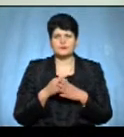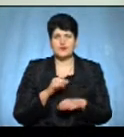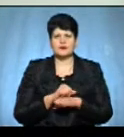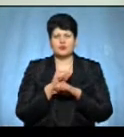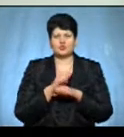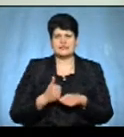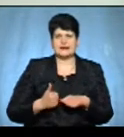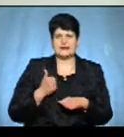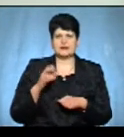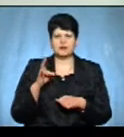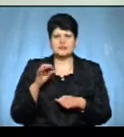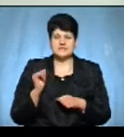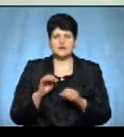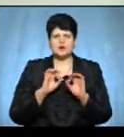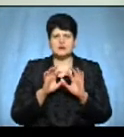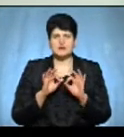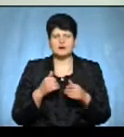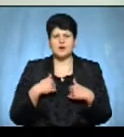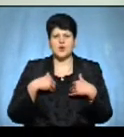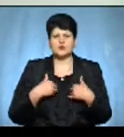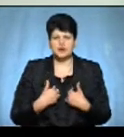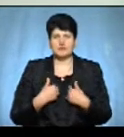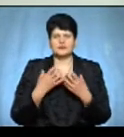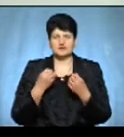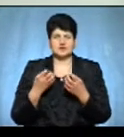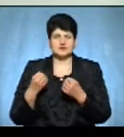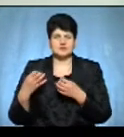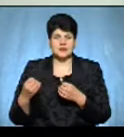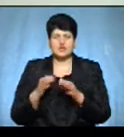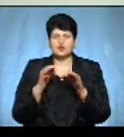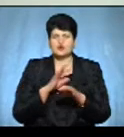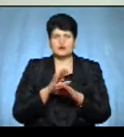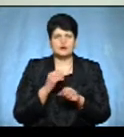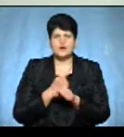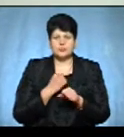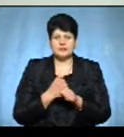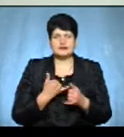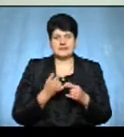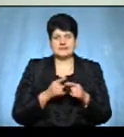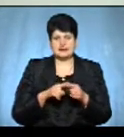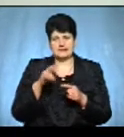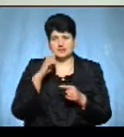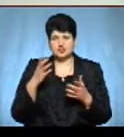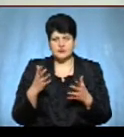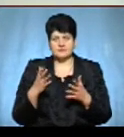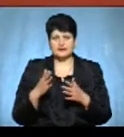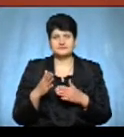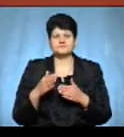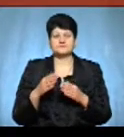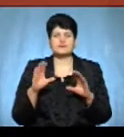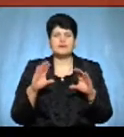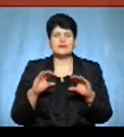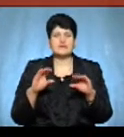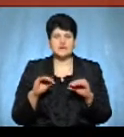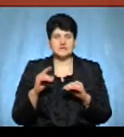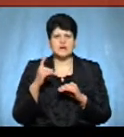Революції Гідності. Вони там розказували, я розчарований, ще щось. Ну, а натомість нічого не робили ні заради цієї держави, ні заради власної. Дивовна сотня, як так